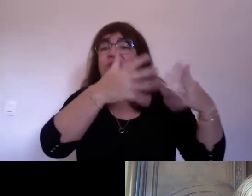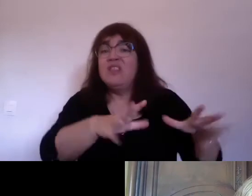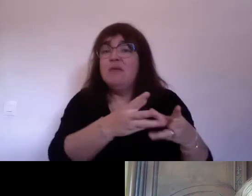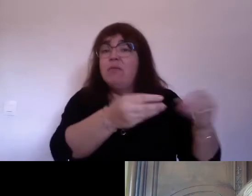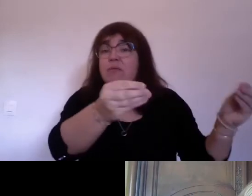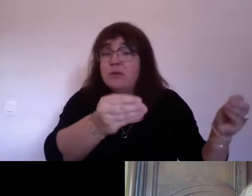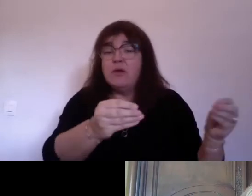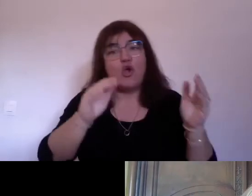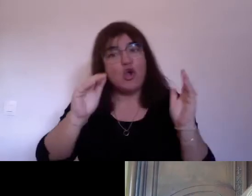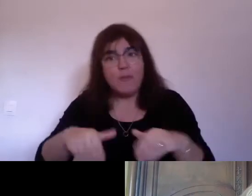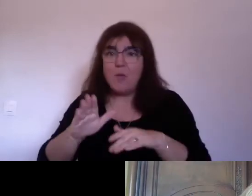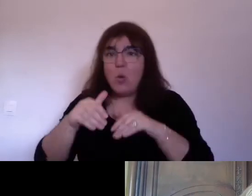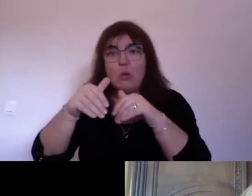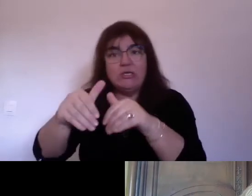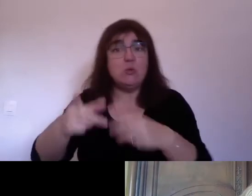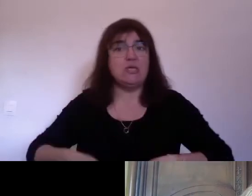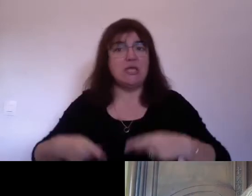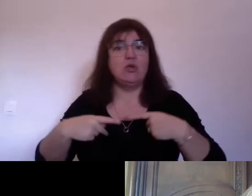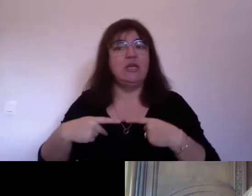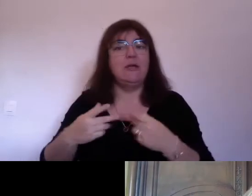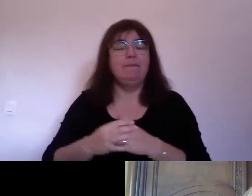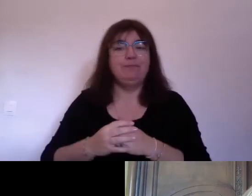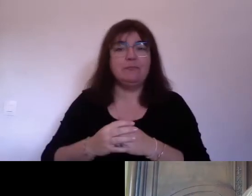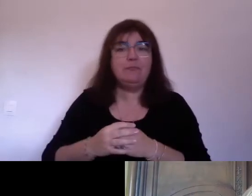ateliers qui, à la base, doivent se faire en